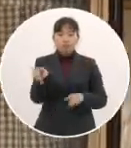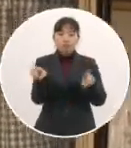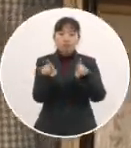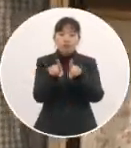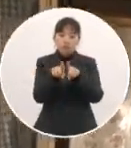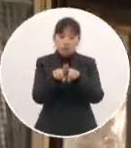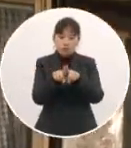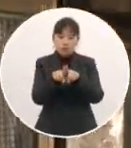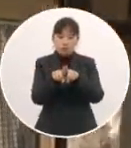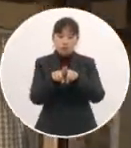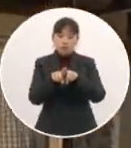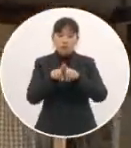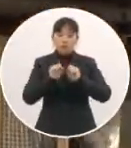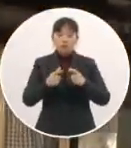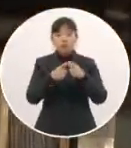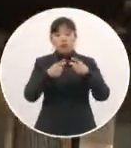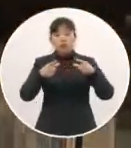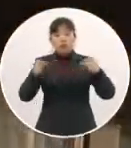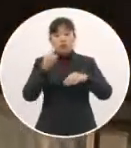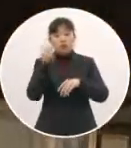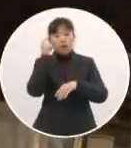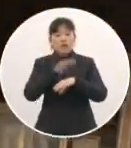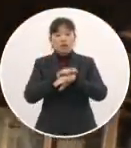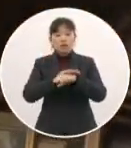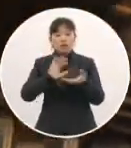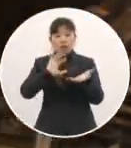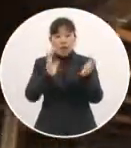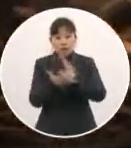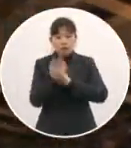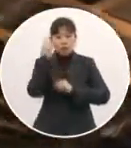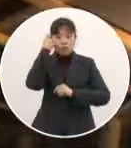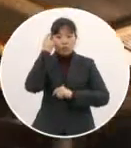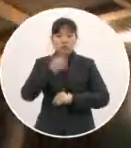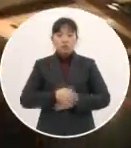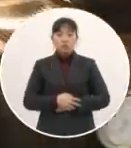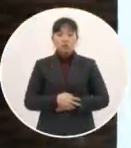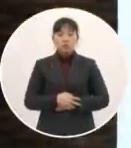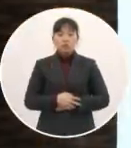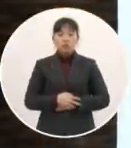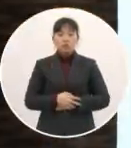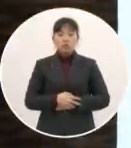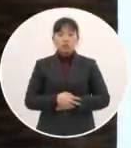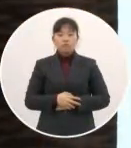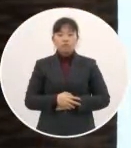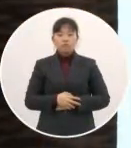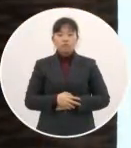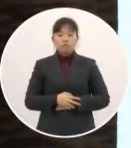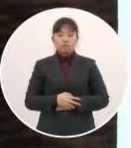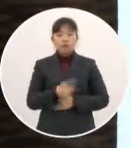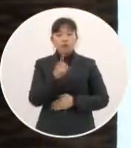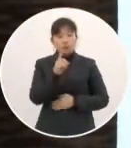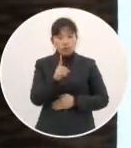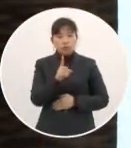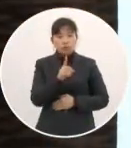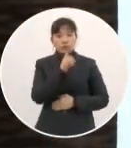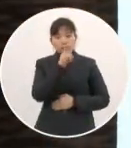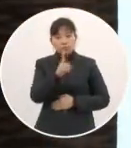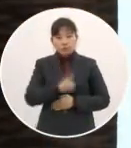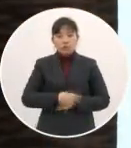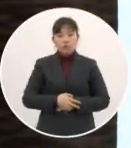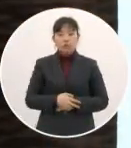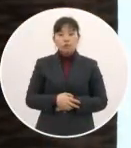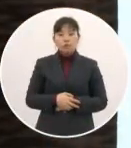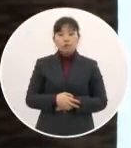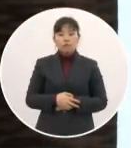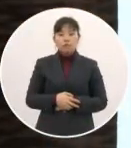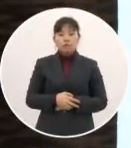ことで日本という国の考え方が変わっていくと思うんですね。でもその中で一つ要望が挙げられるなら、や